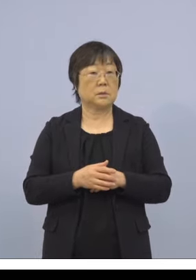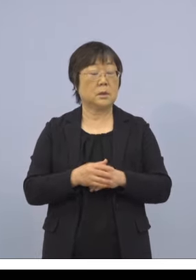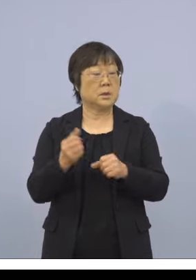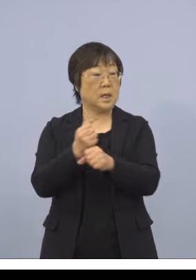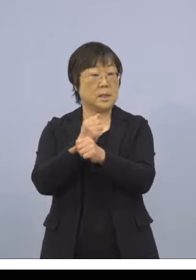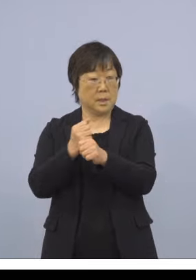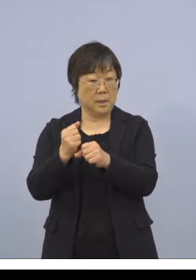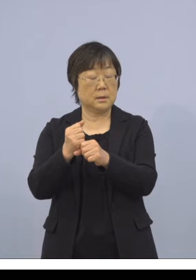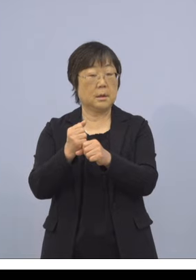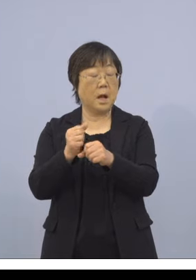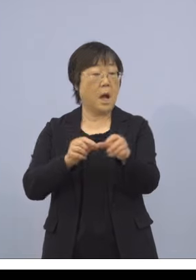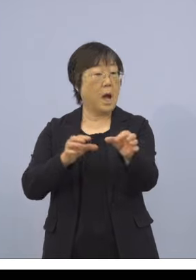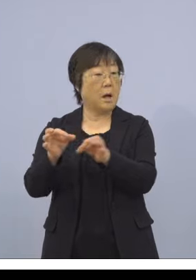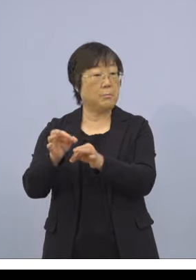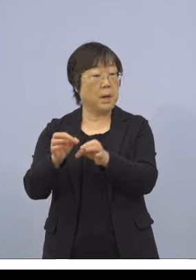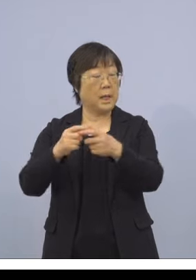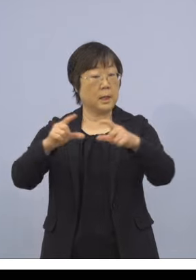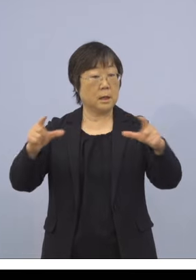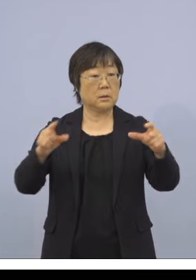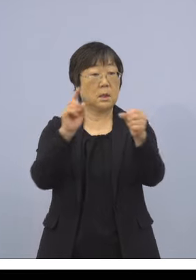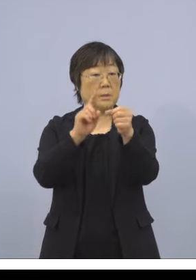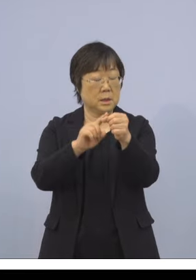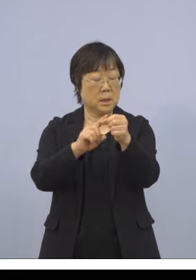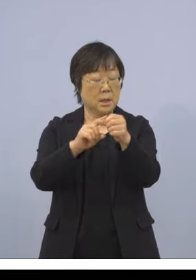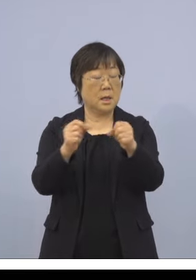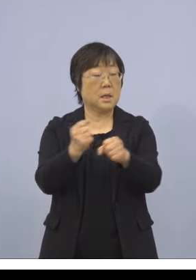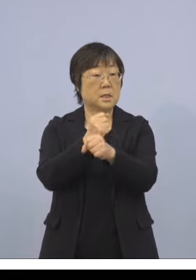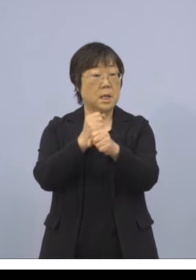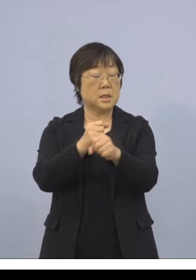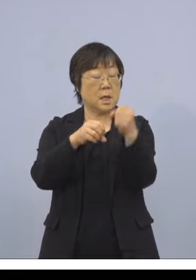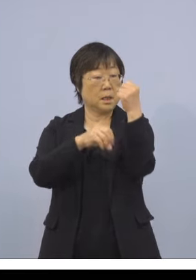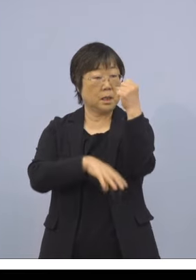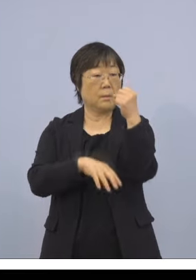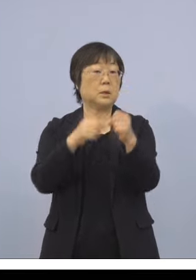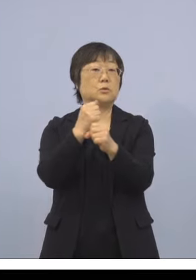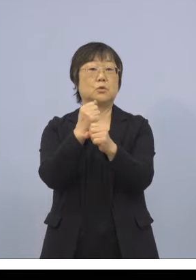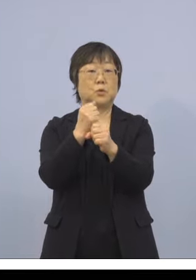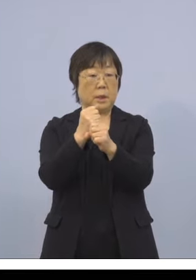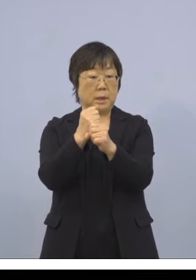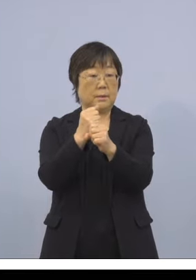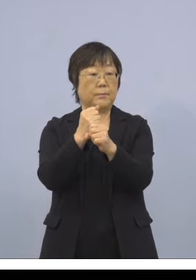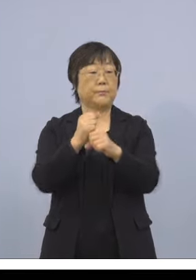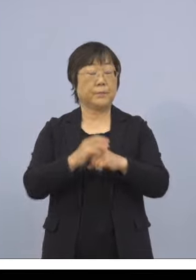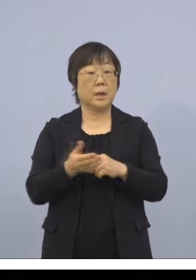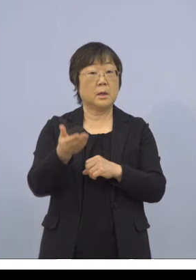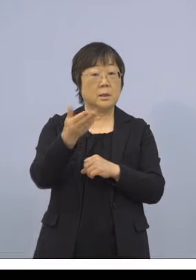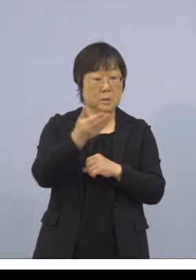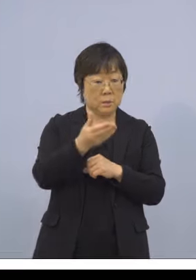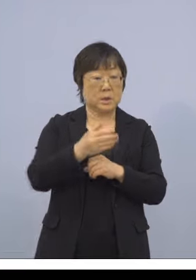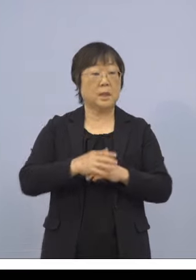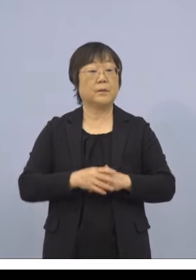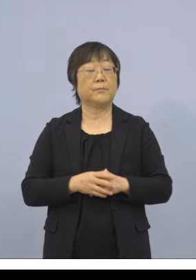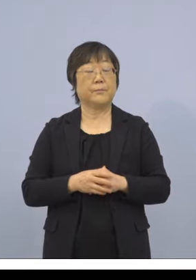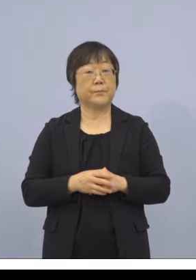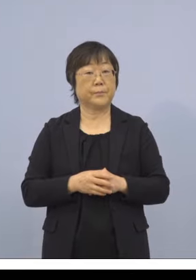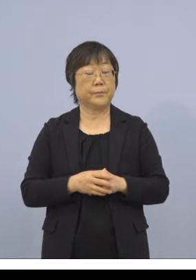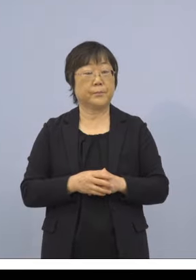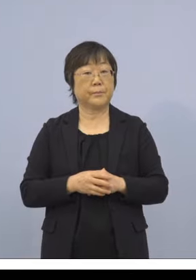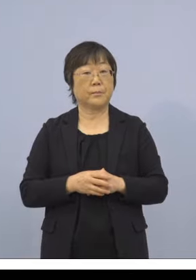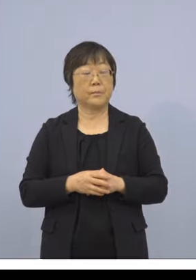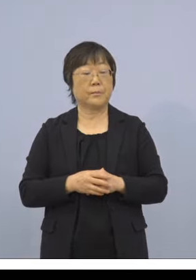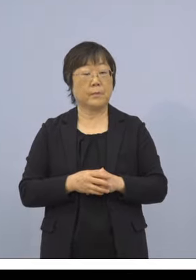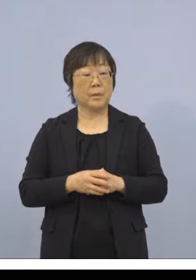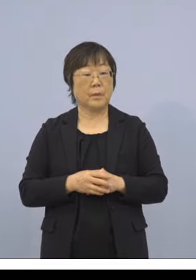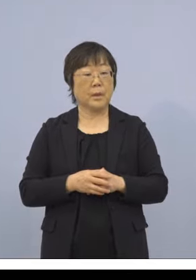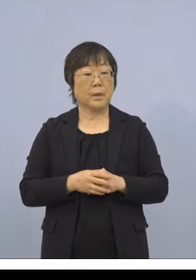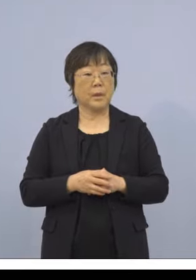そして販売拡大に向けた生産基盤づくりということ、そしてまた